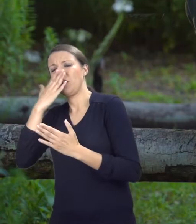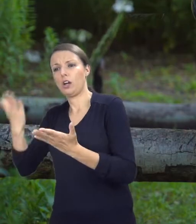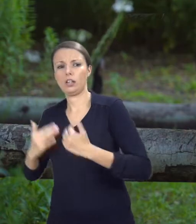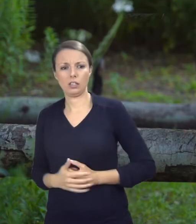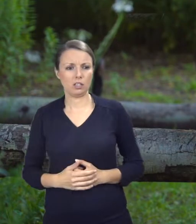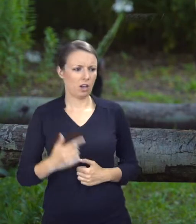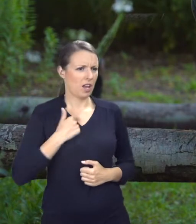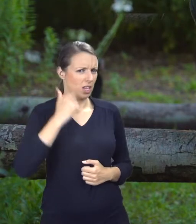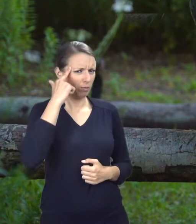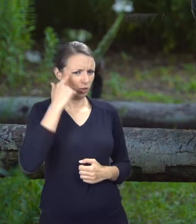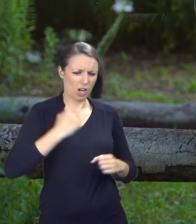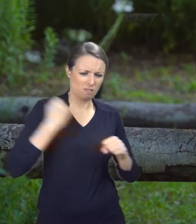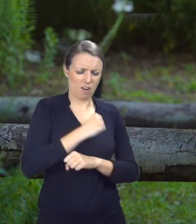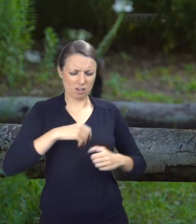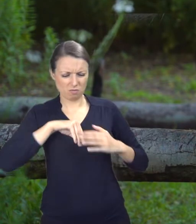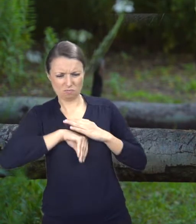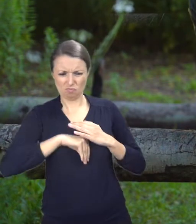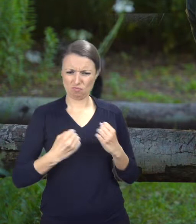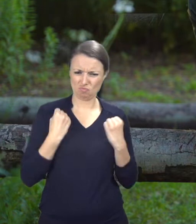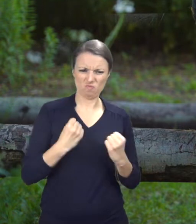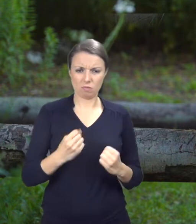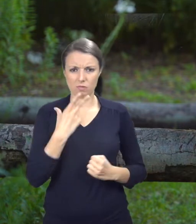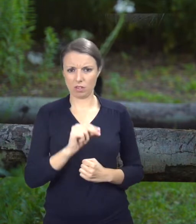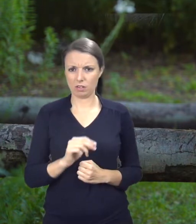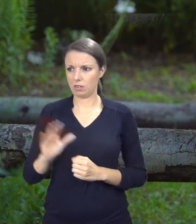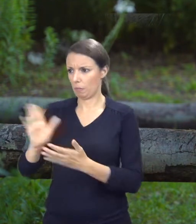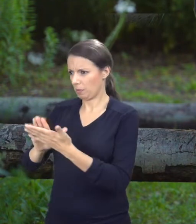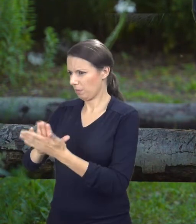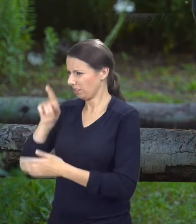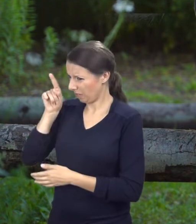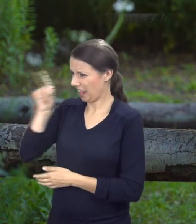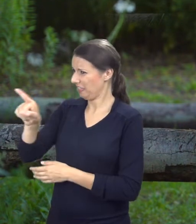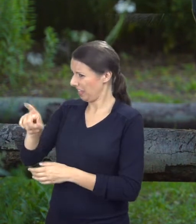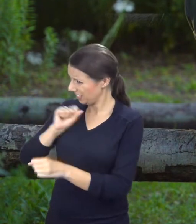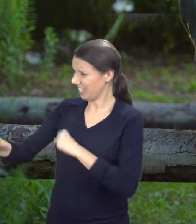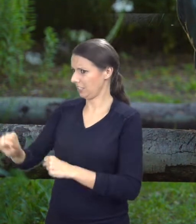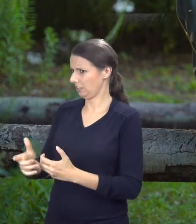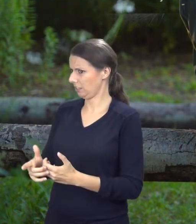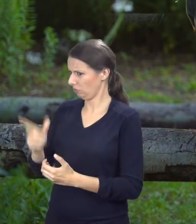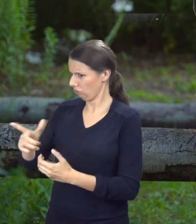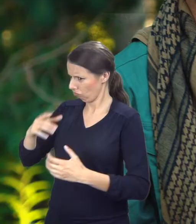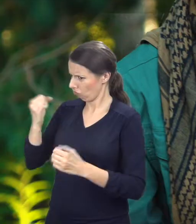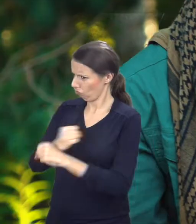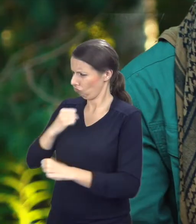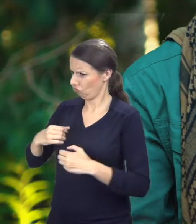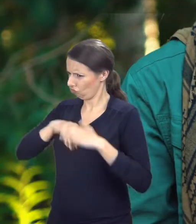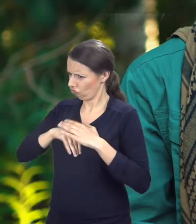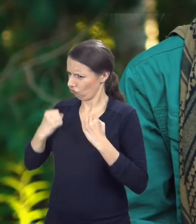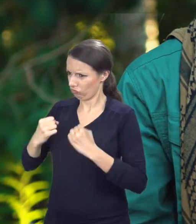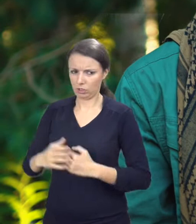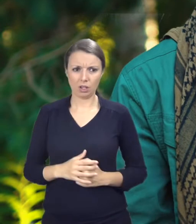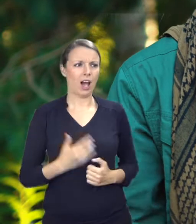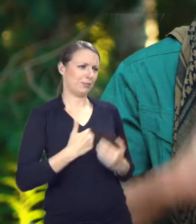nie patrzę na siebie jak na twardziela. Chciałbym być twardzielem, także... Nie, przepraszam, najmocniej jesteś twardzielem. Aha, to dziękuję bardzo. Natomiast jak oglądam Johna Rambo, to wtedy